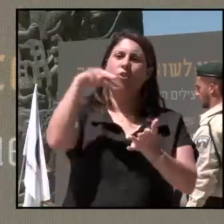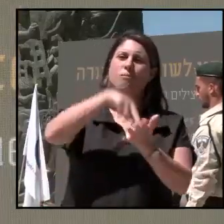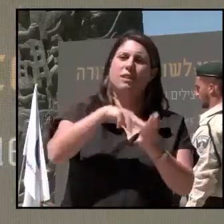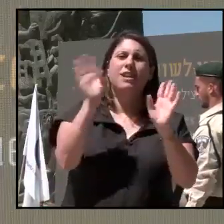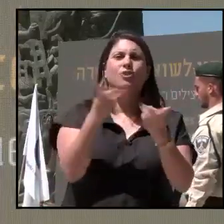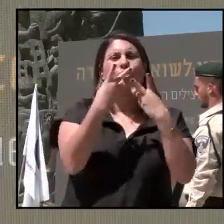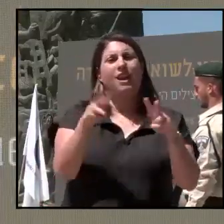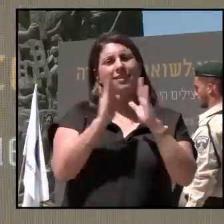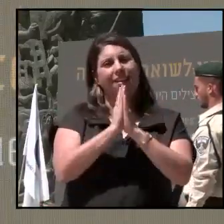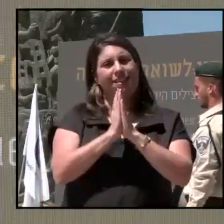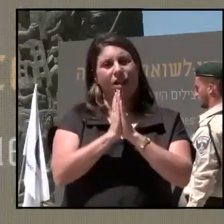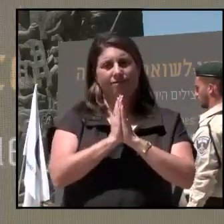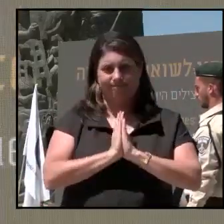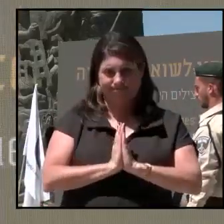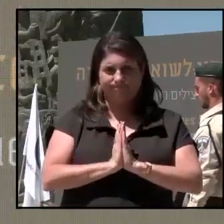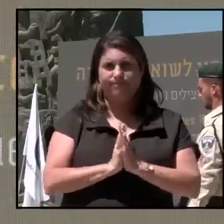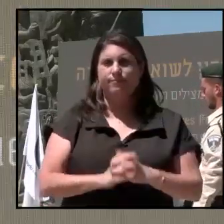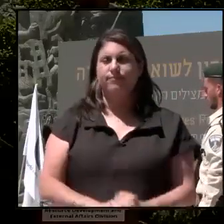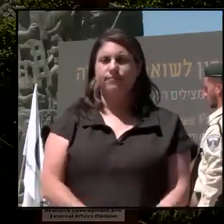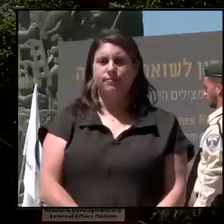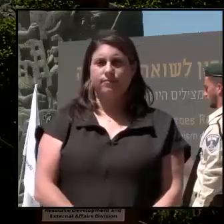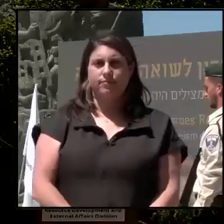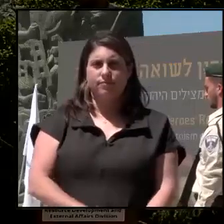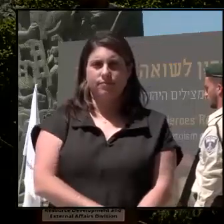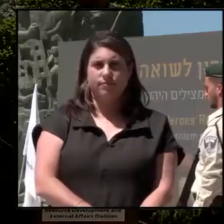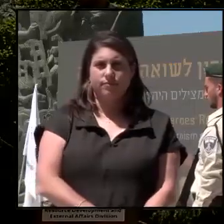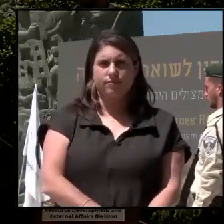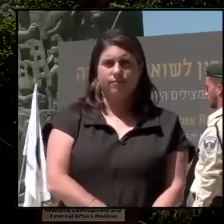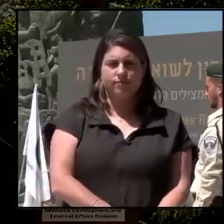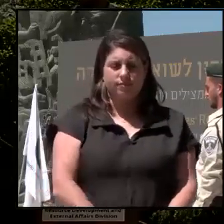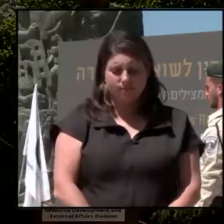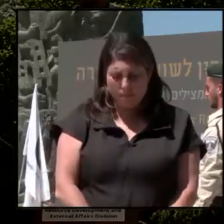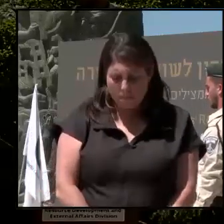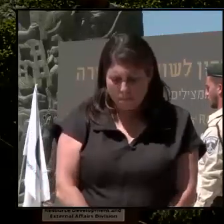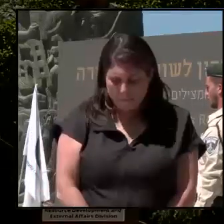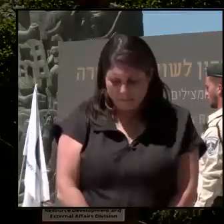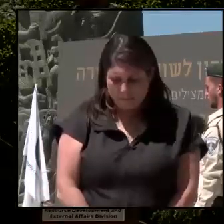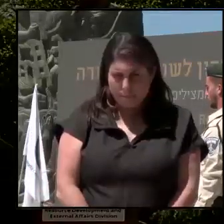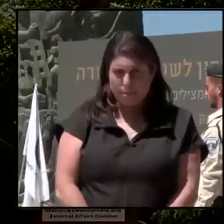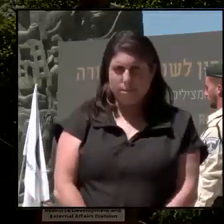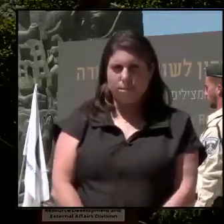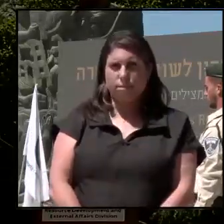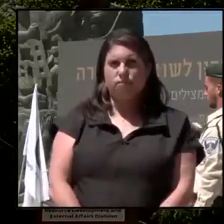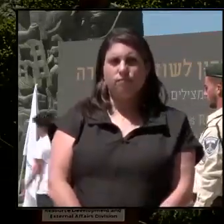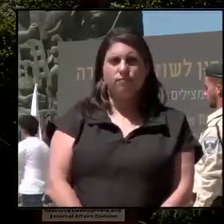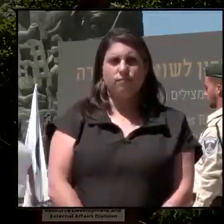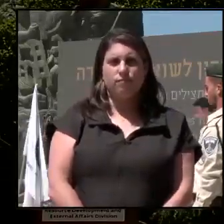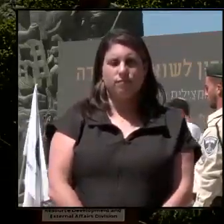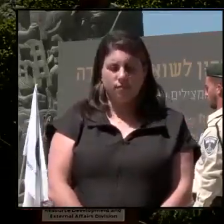התקווה. שמר יבוא לדום. שמר דום. שמר יחטיף תשקו. תיב, שיק.